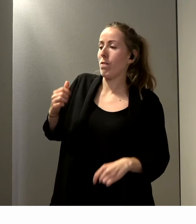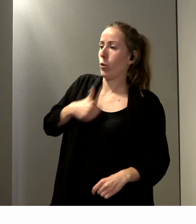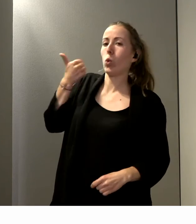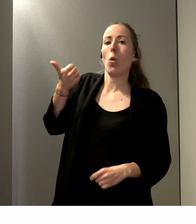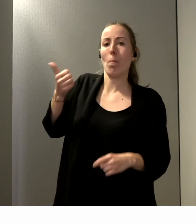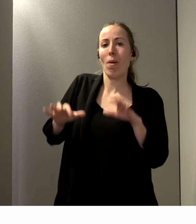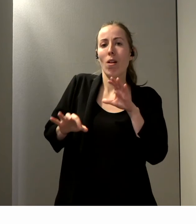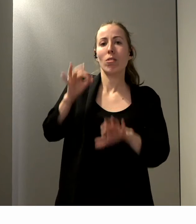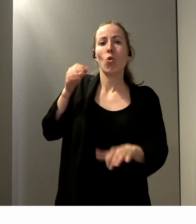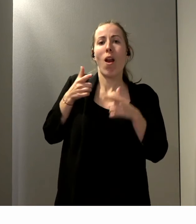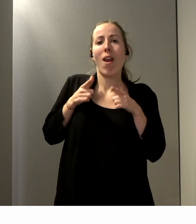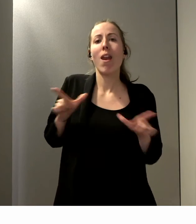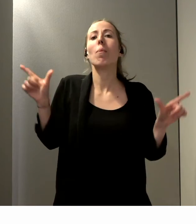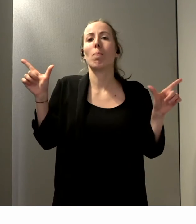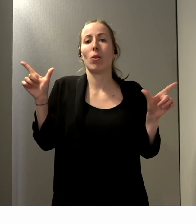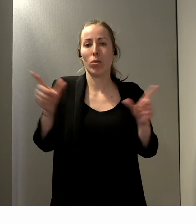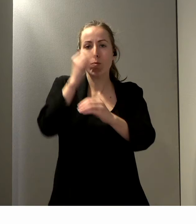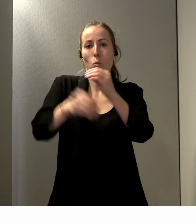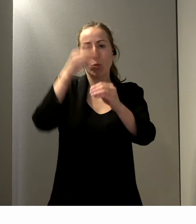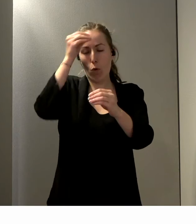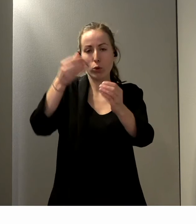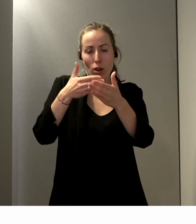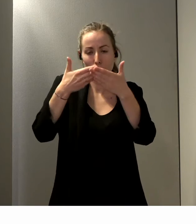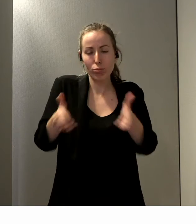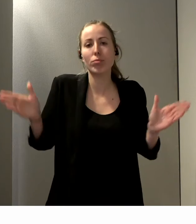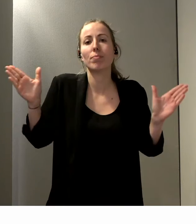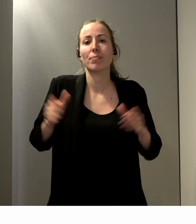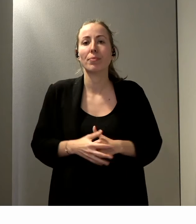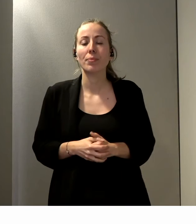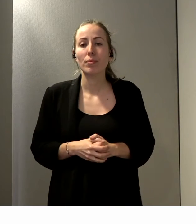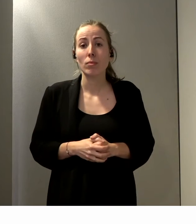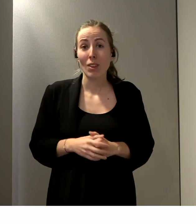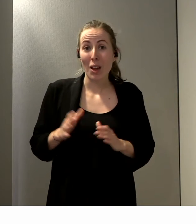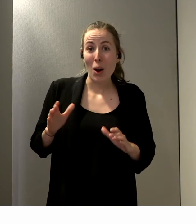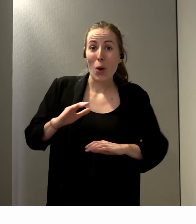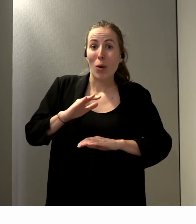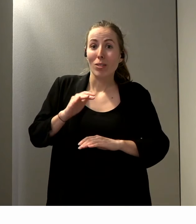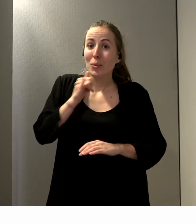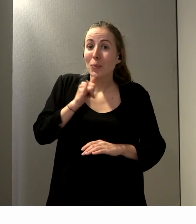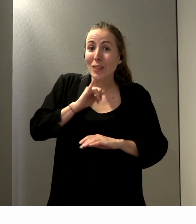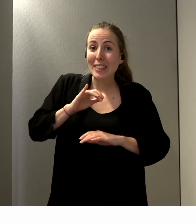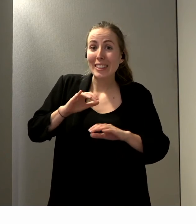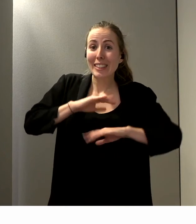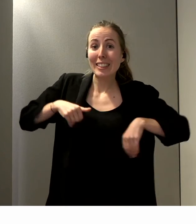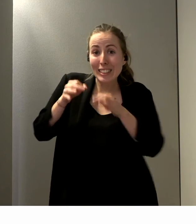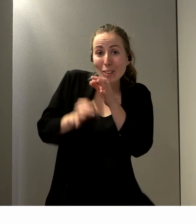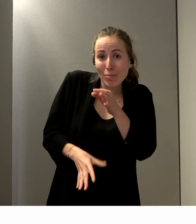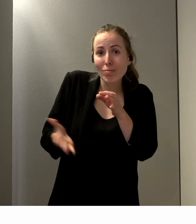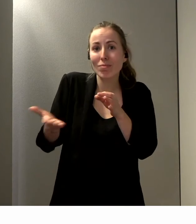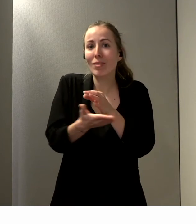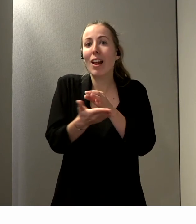où ils rentrent dans la vie professionnelle. Alors, Thibaut Gully, un mot pour terminer. Là, vous avez face à